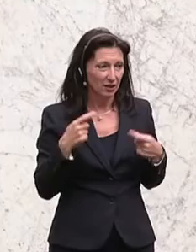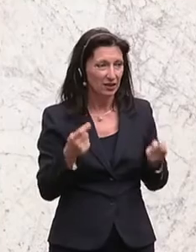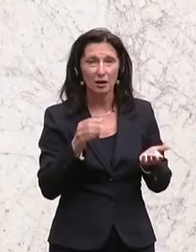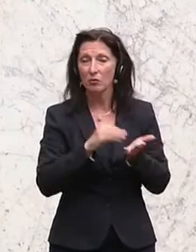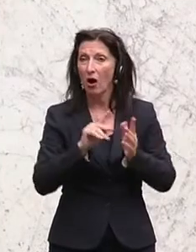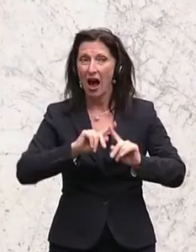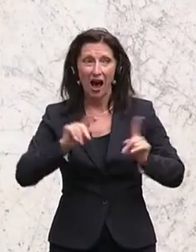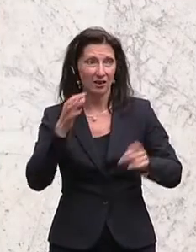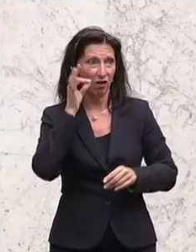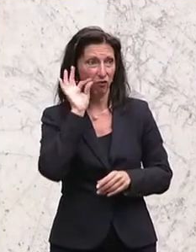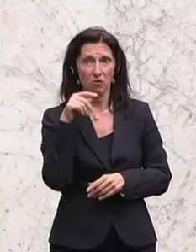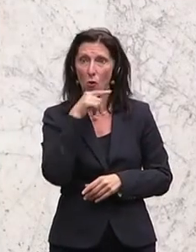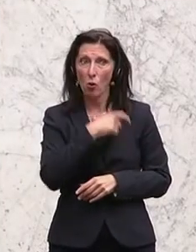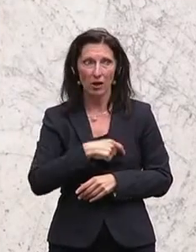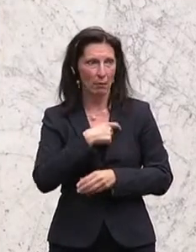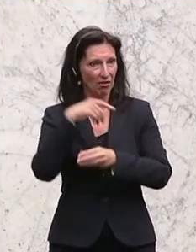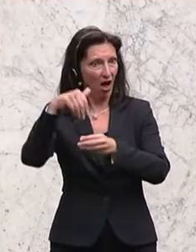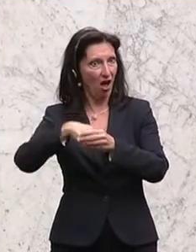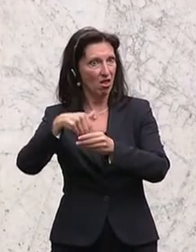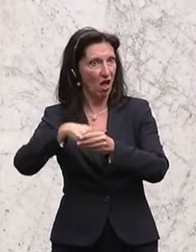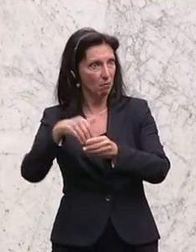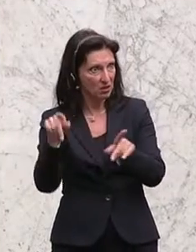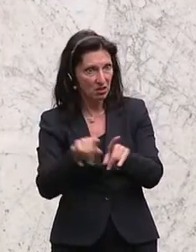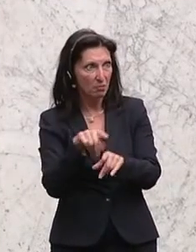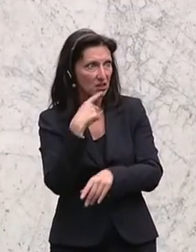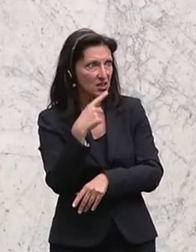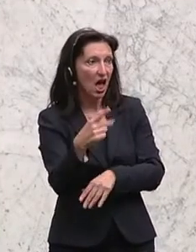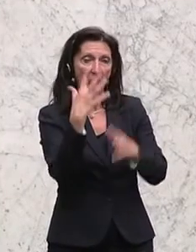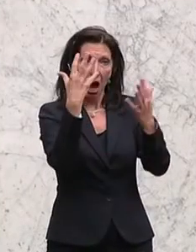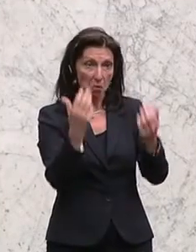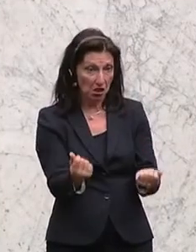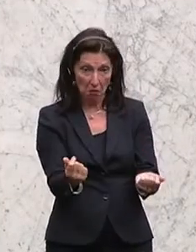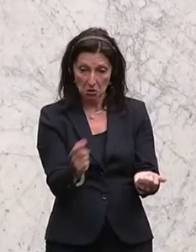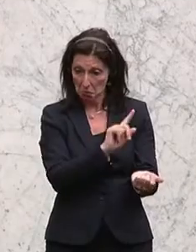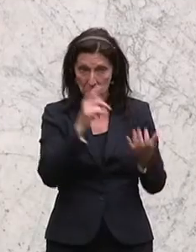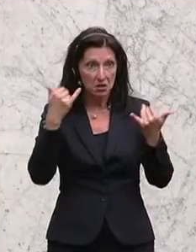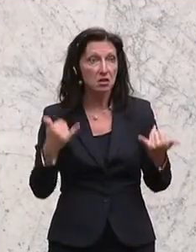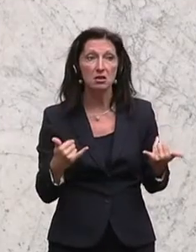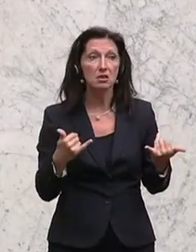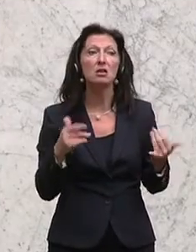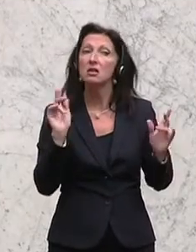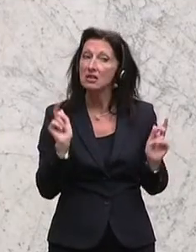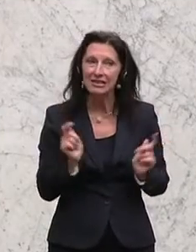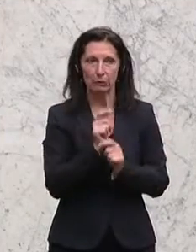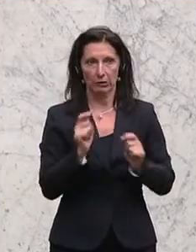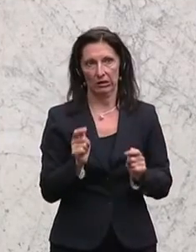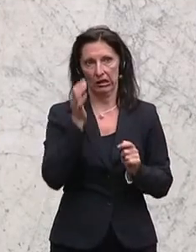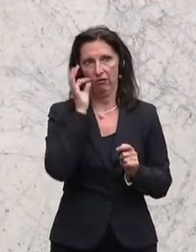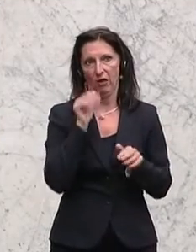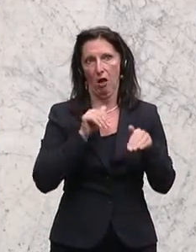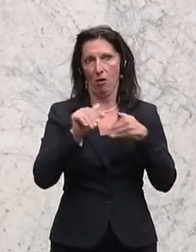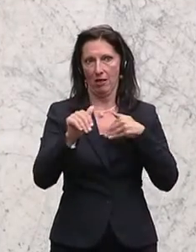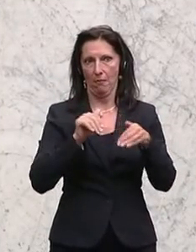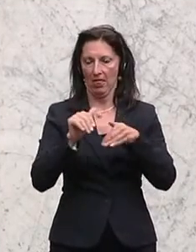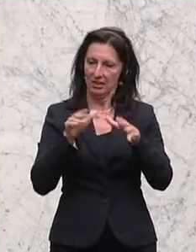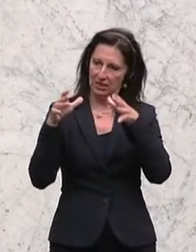Frauen zitieren. Aber das Ergebnis bleibt das gleiche. Es steht immer noch kein eigenständiges Frauenministerium. Schon damals, wie